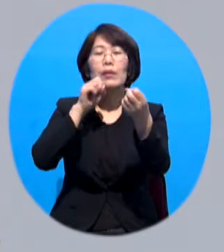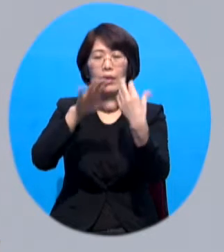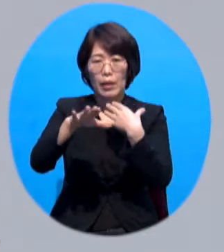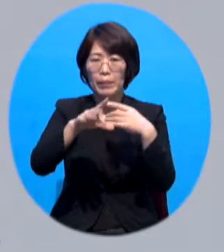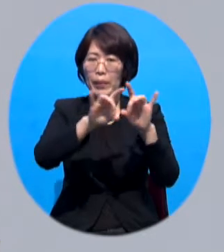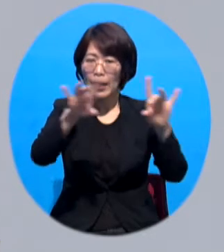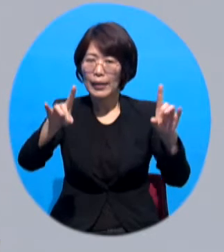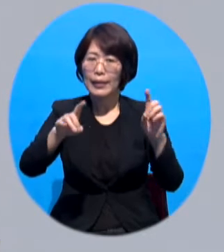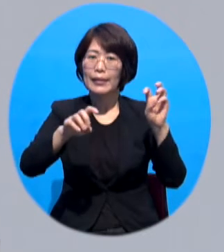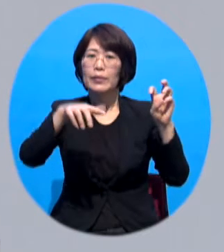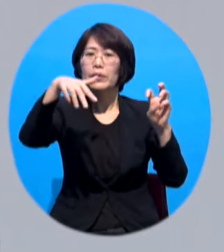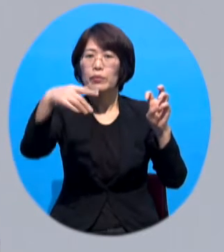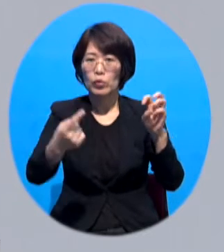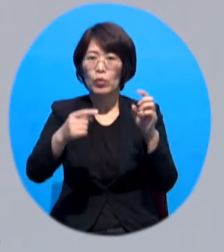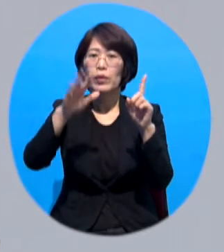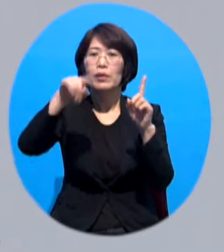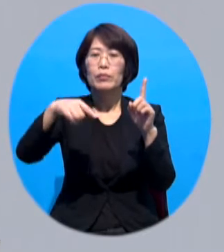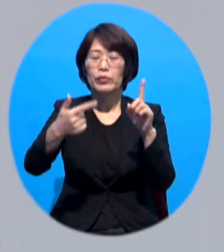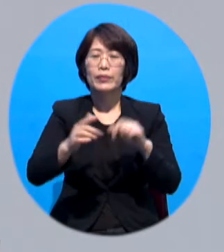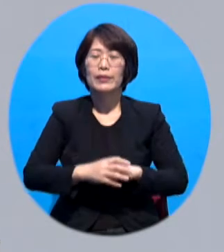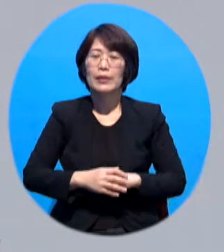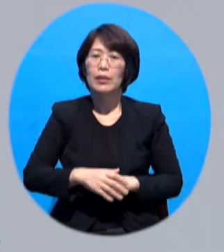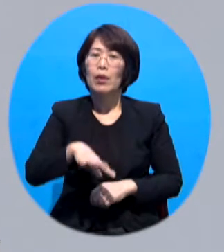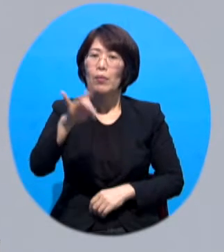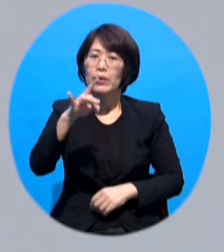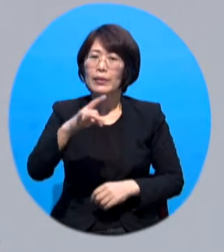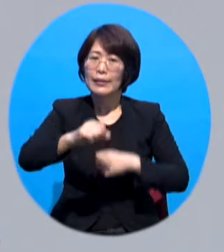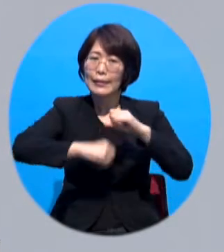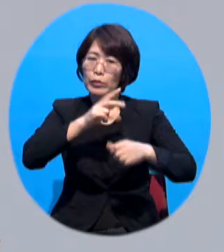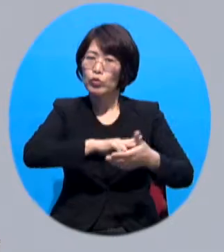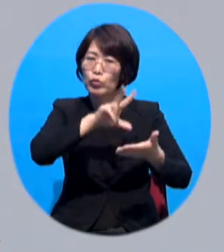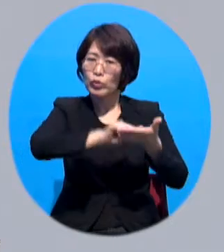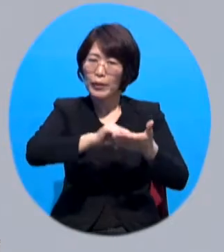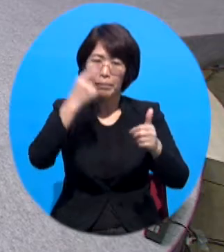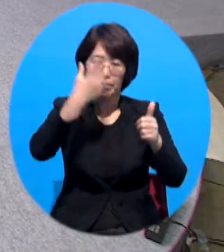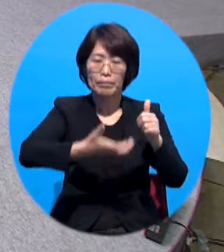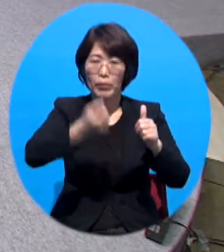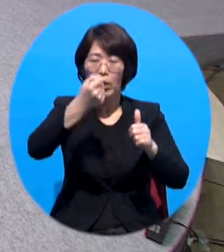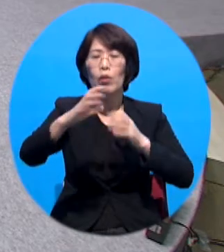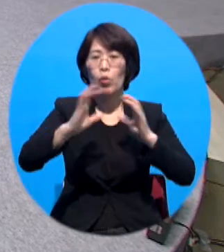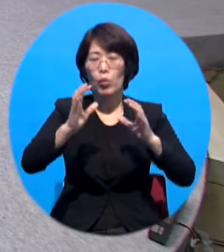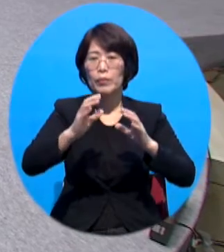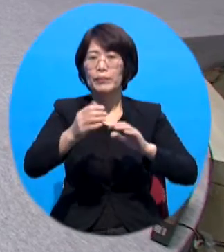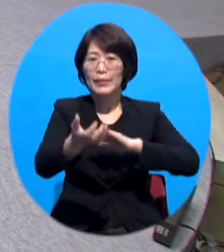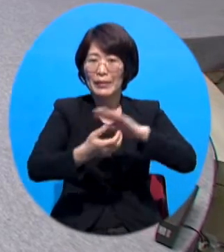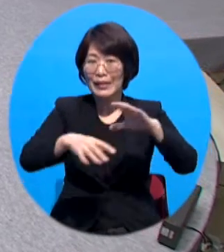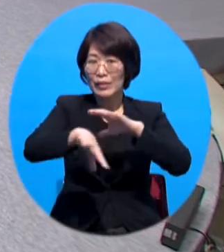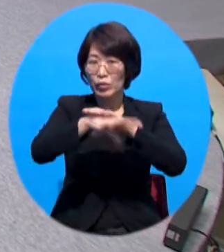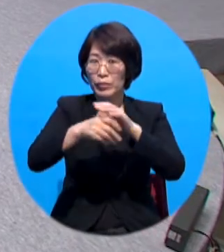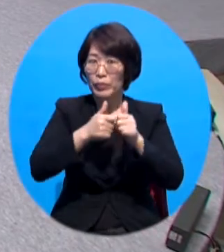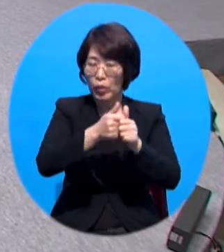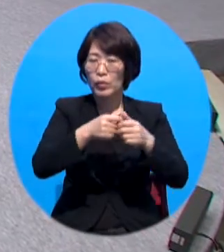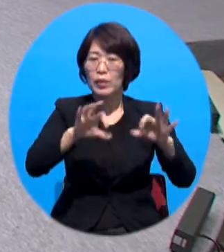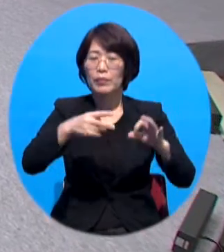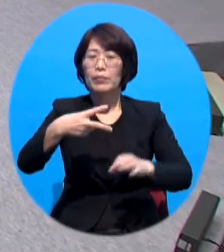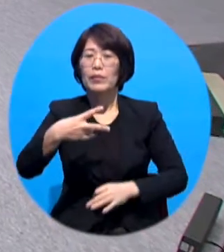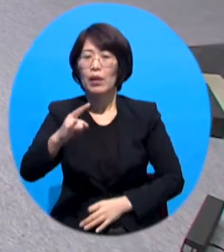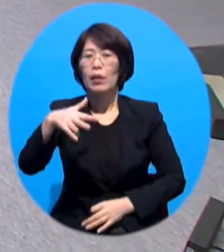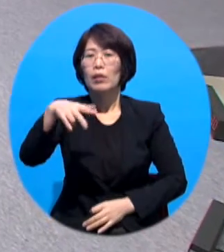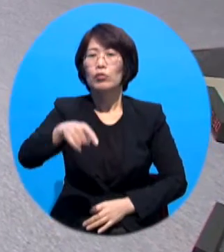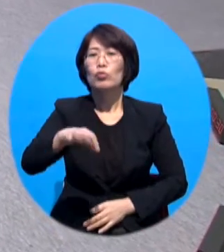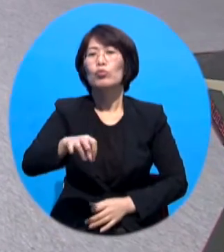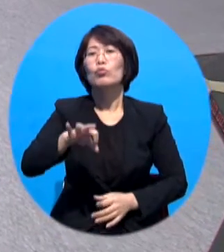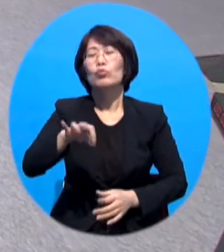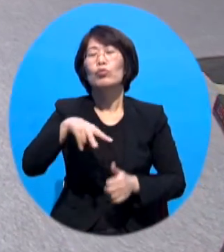각각 30분이다 먼저 자유 주재 주도권 토론 입니다 사전 추첨 순서에 따라 김대중 후보에게 주도권을